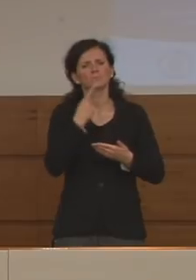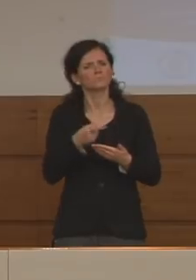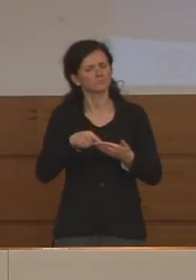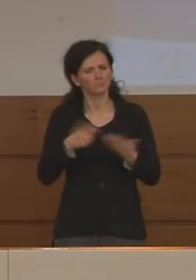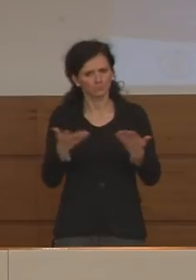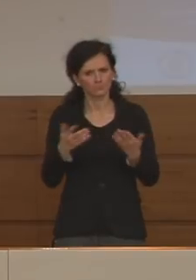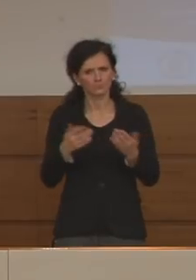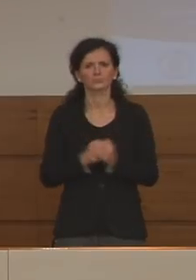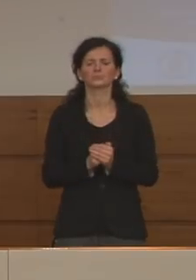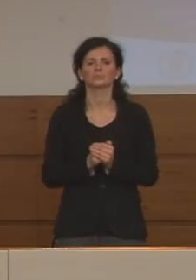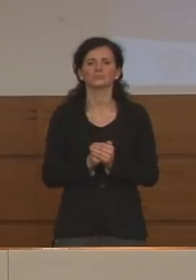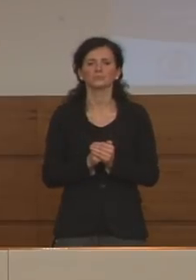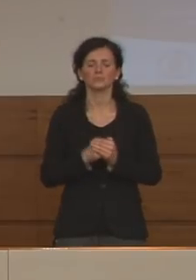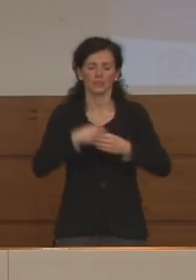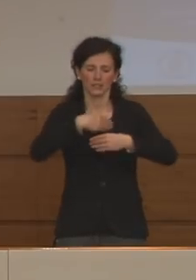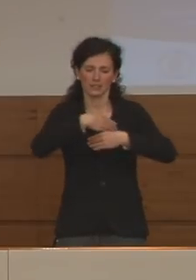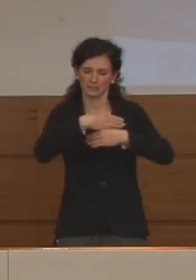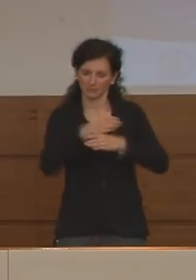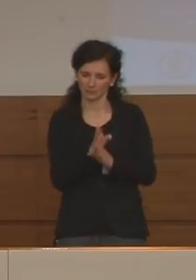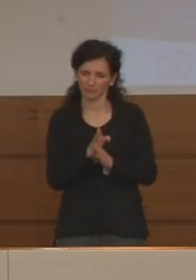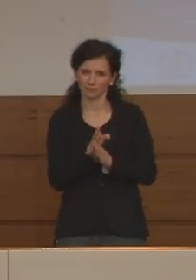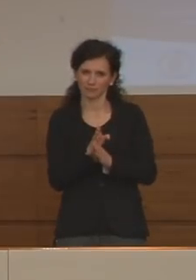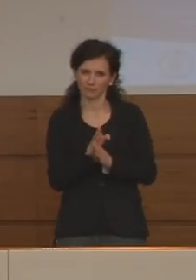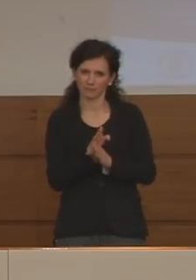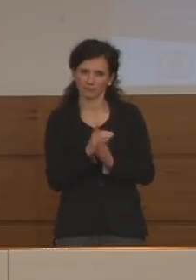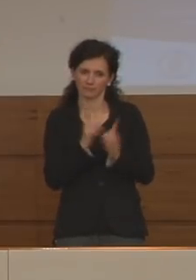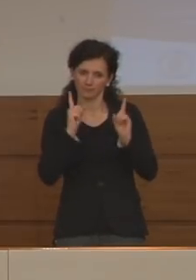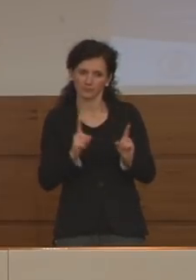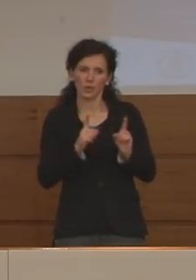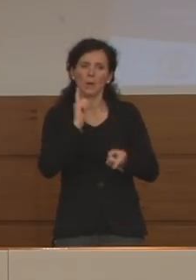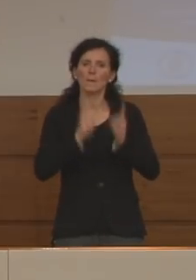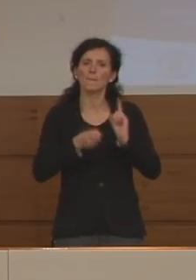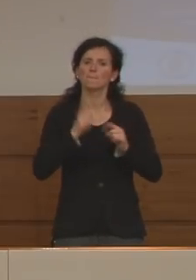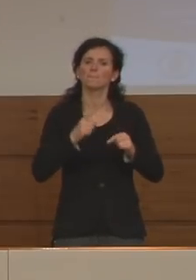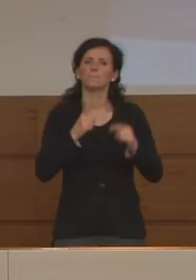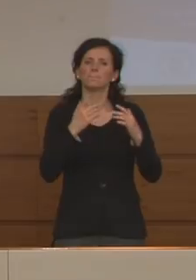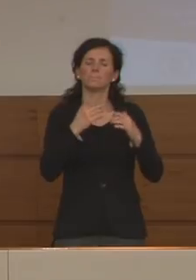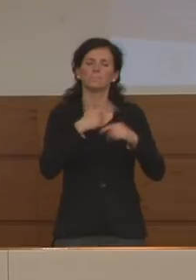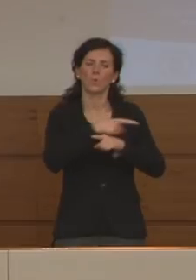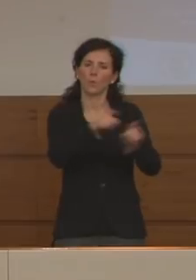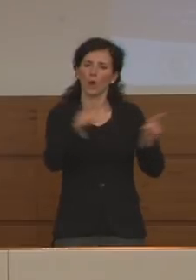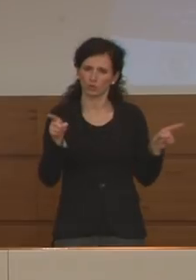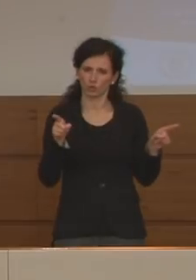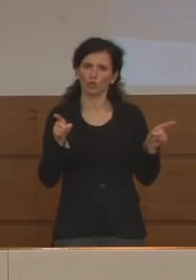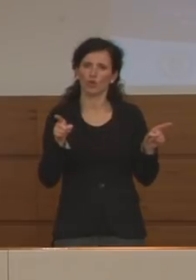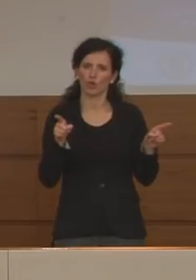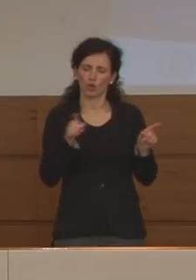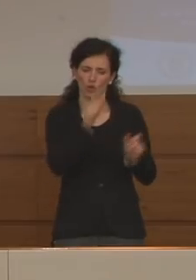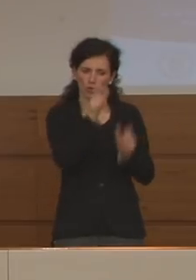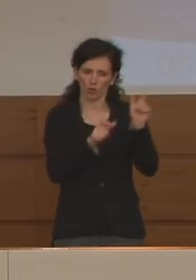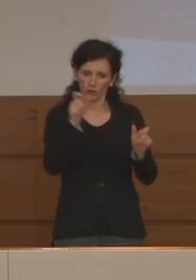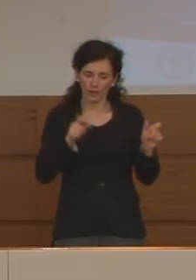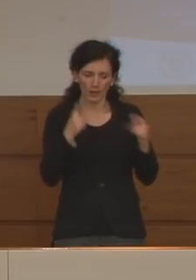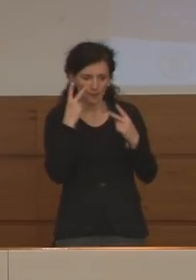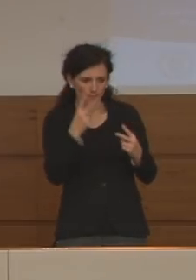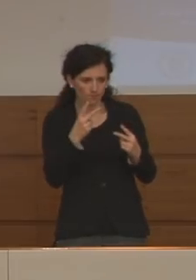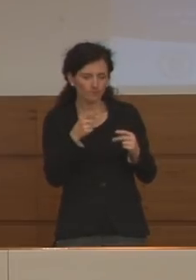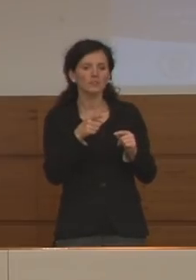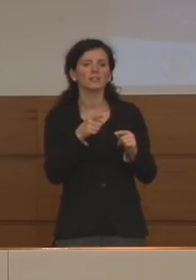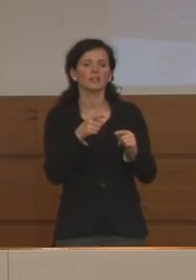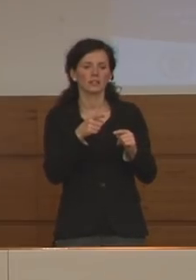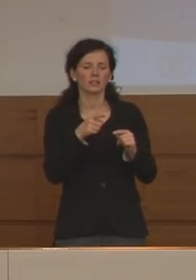delle il criterio della popolazione e anche del criterio del